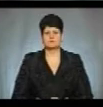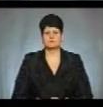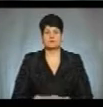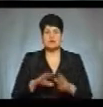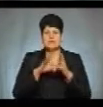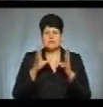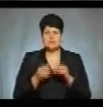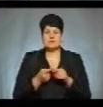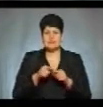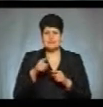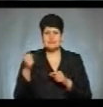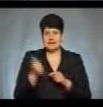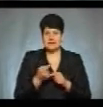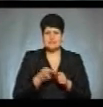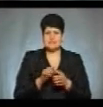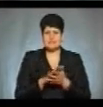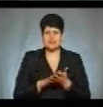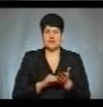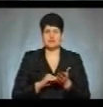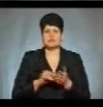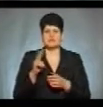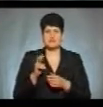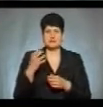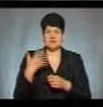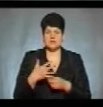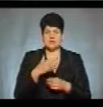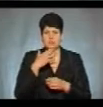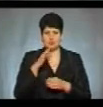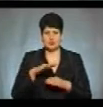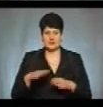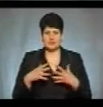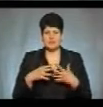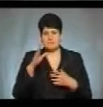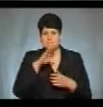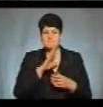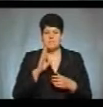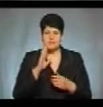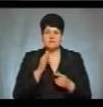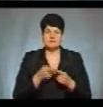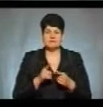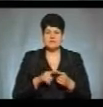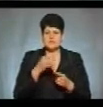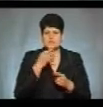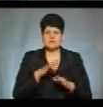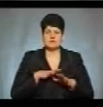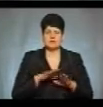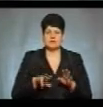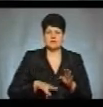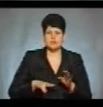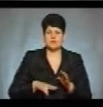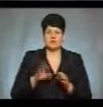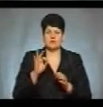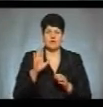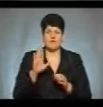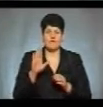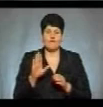Загалом за цей тиждень такі заяви написали 250 багатодітних батьків. Заступник директора департаменту соцзахисту облдержадміністрації Олег